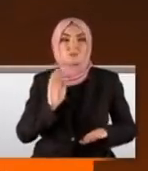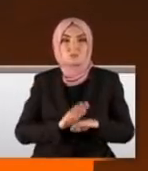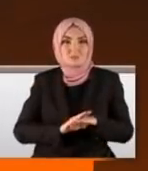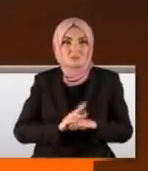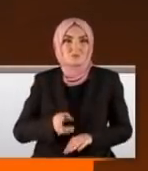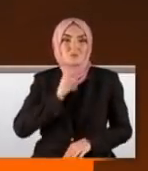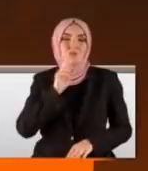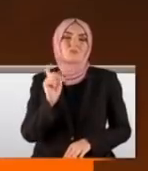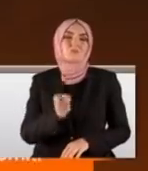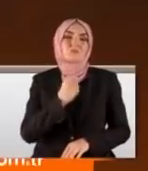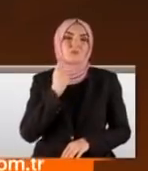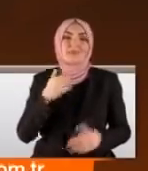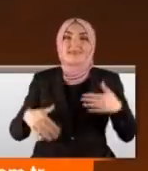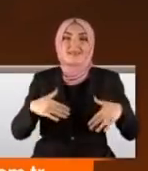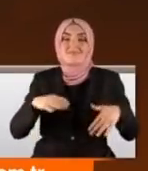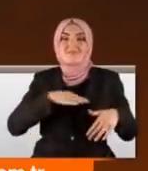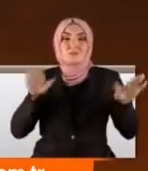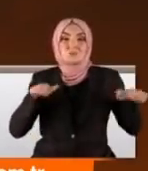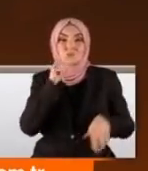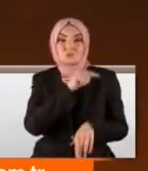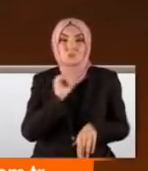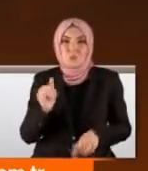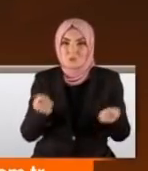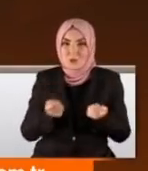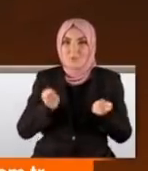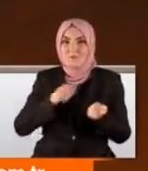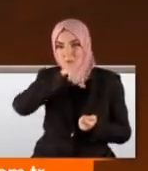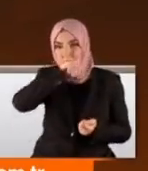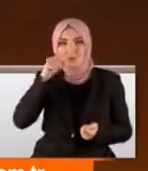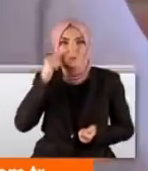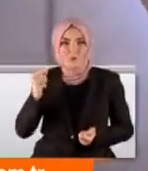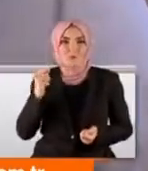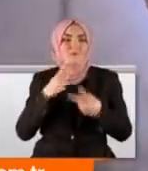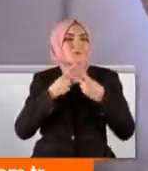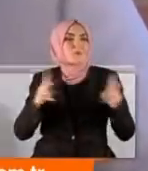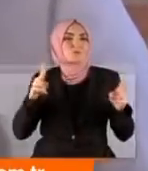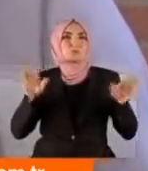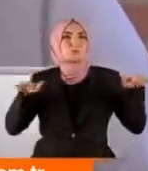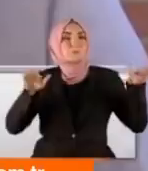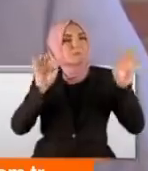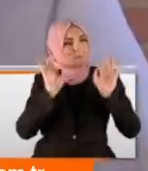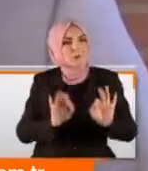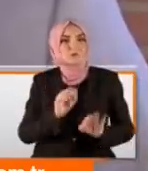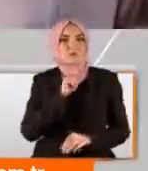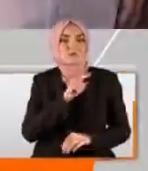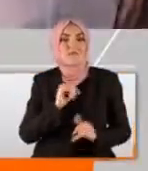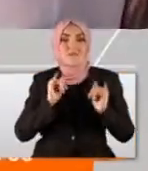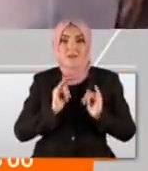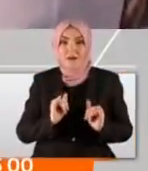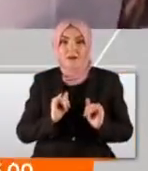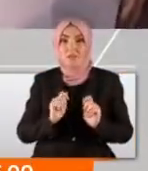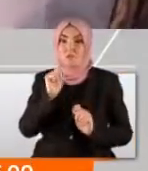da bu yoğun emek sayesinde gökyüzünde daha rahat ve özgürce uçmaya başladı. Çok rahat kullanıyor mudur bilmiyorum ama